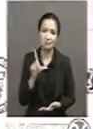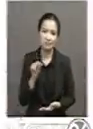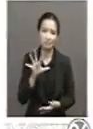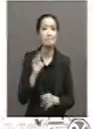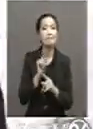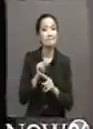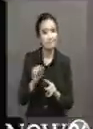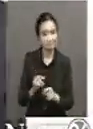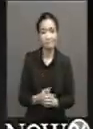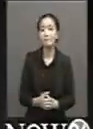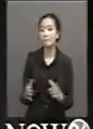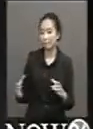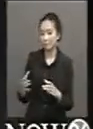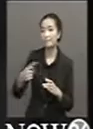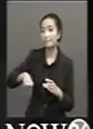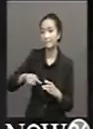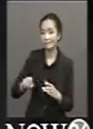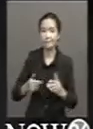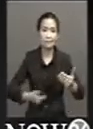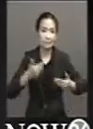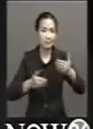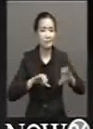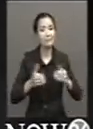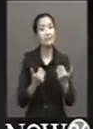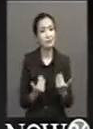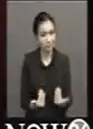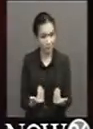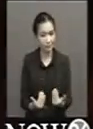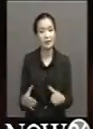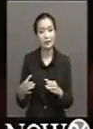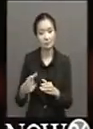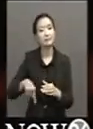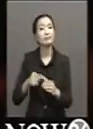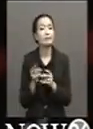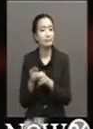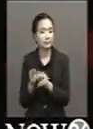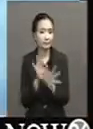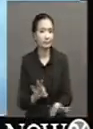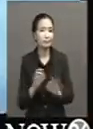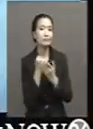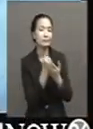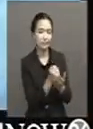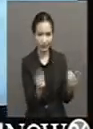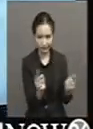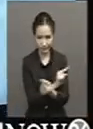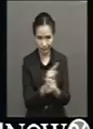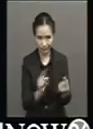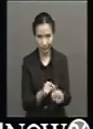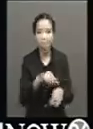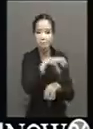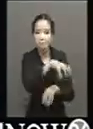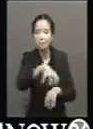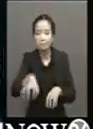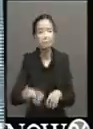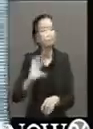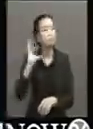ครับมูรินโญ่ก็บอกนะครับว่ากิจกรรมในครั้งนี้ครับทางทีมเองให้ความสำคัญต่อการช่วยเหลือสังคมในทุกแห่งของโลก